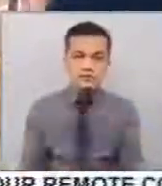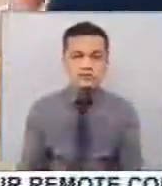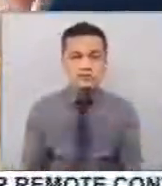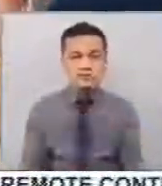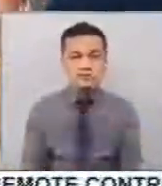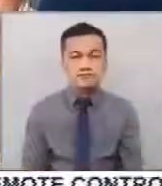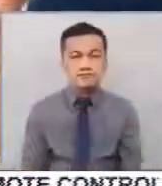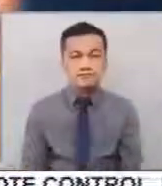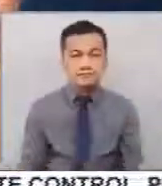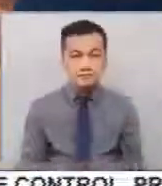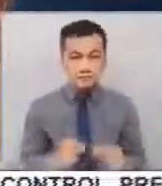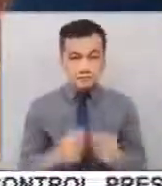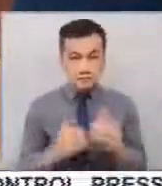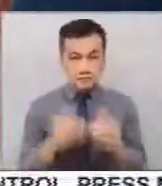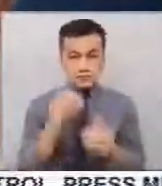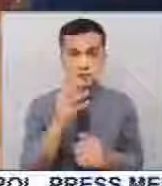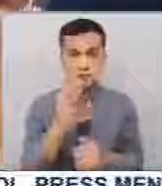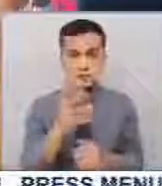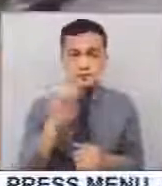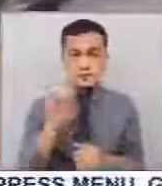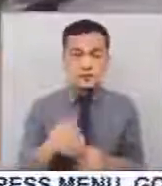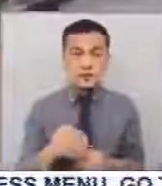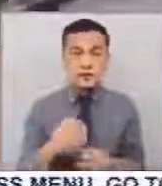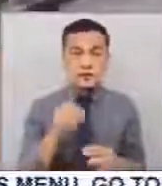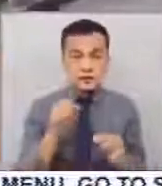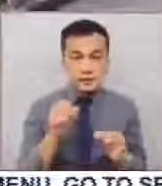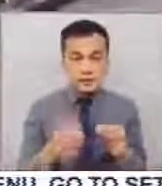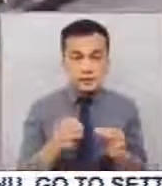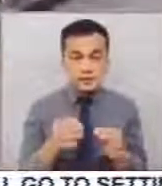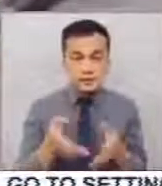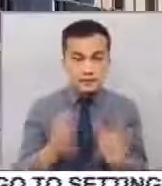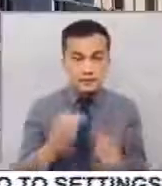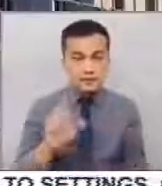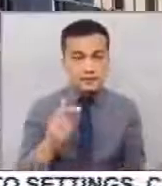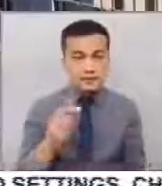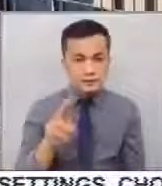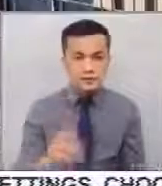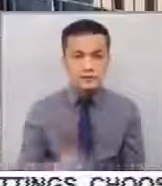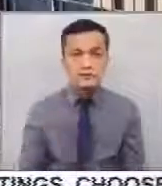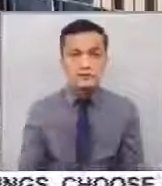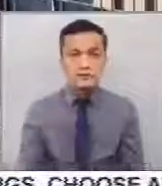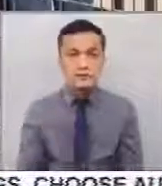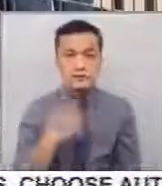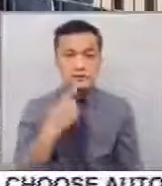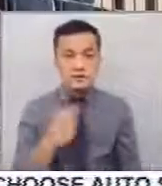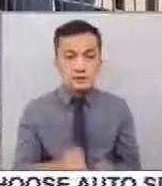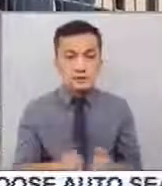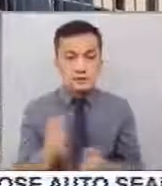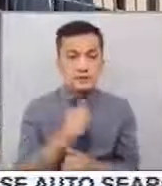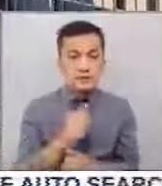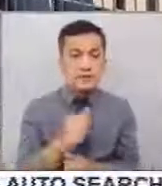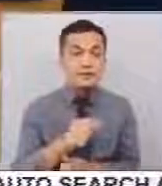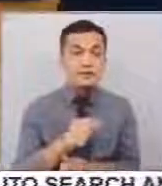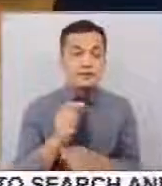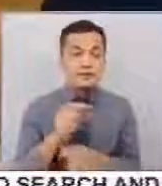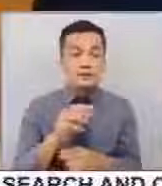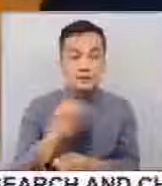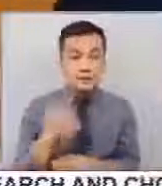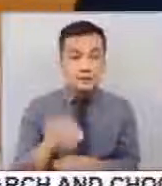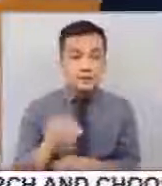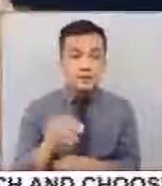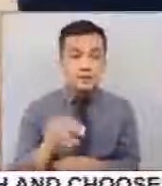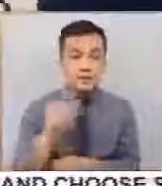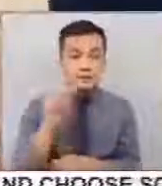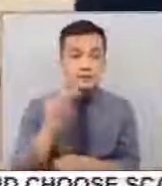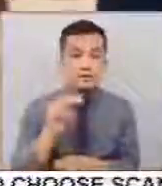sa 50% capacity kung papayagan ng LGU. Ayon sa pamunaan ng Manila North Cemetery, October 29 noong nakaraang